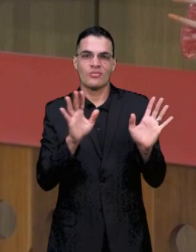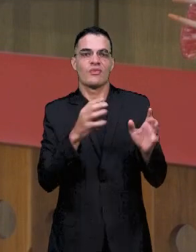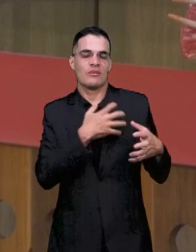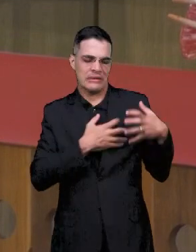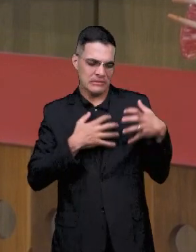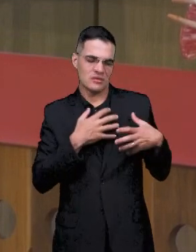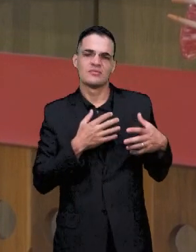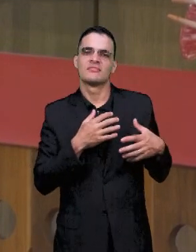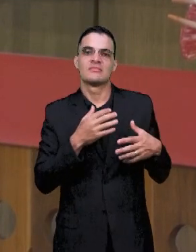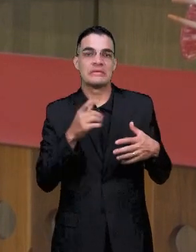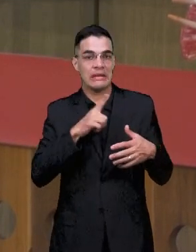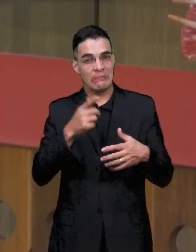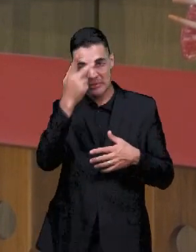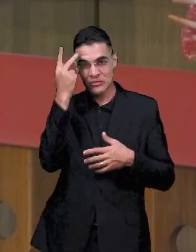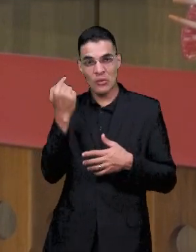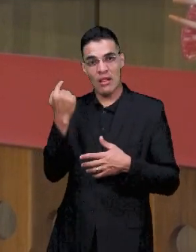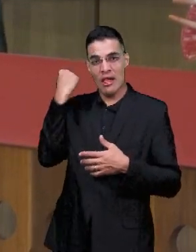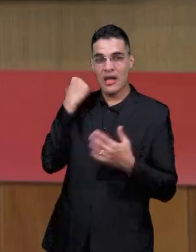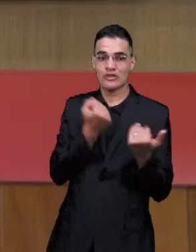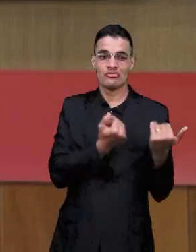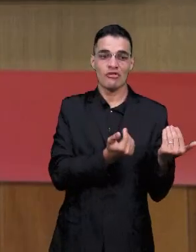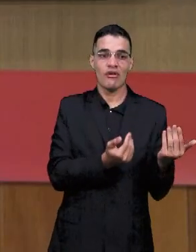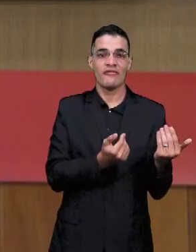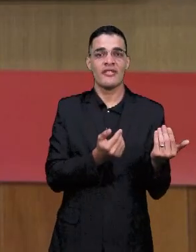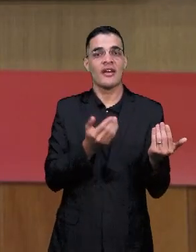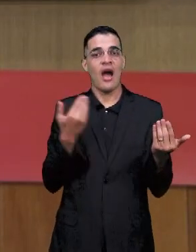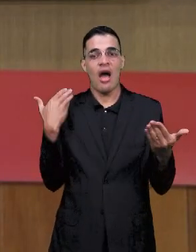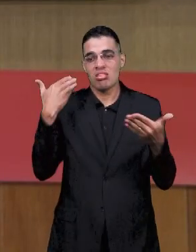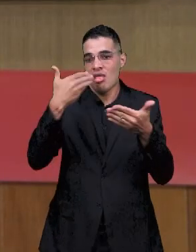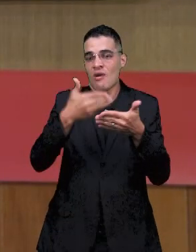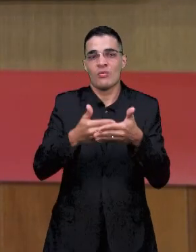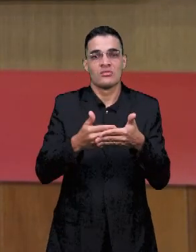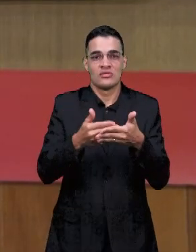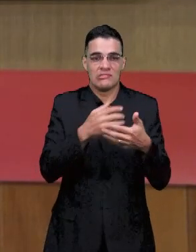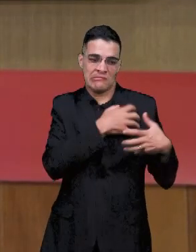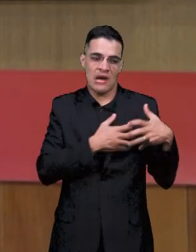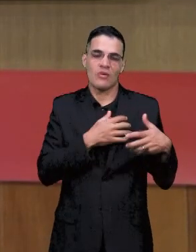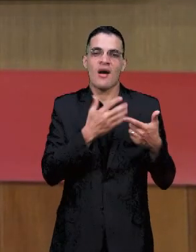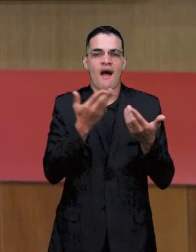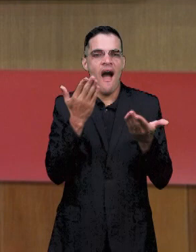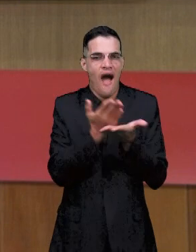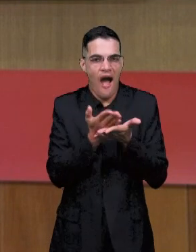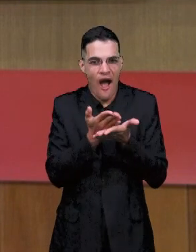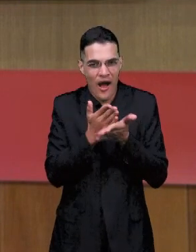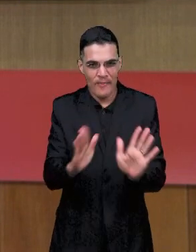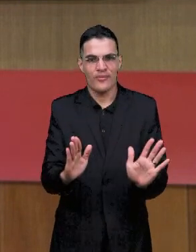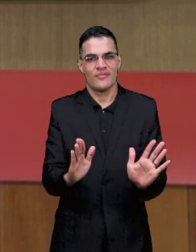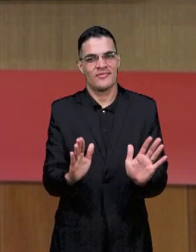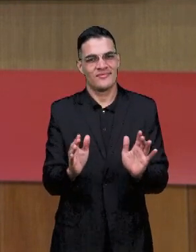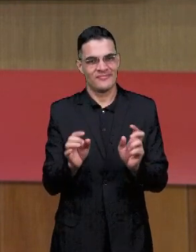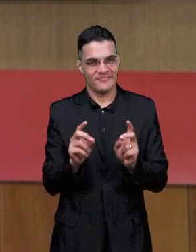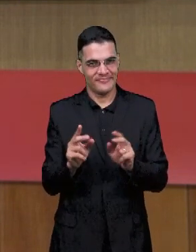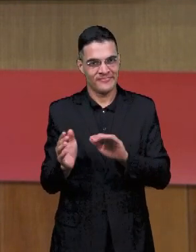которые хранят обиду с юности. Вторая тема очень важна – прощение.